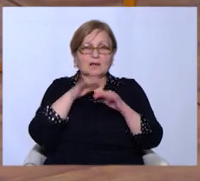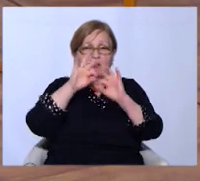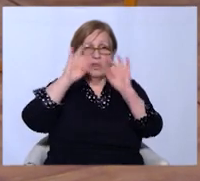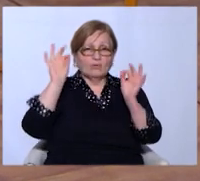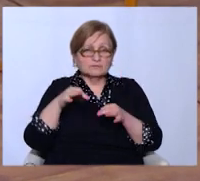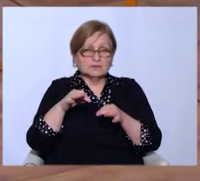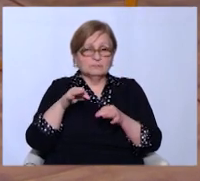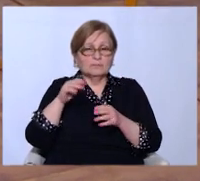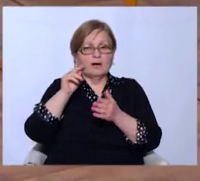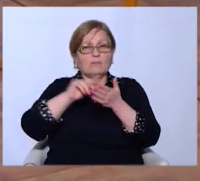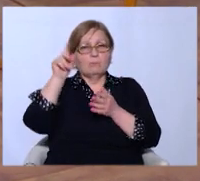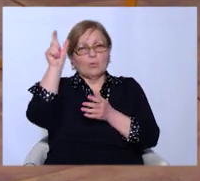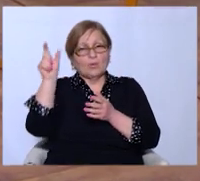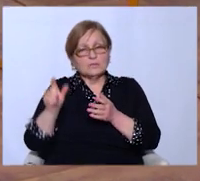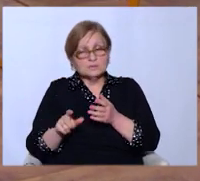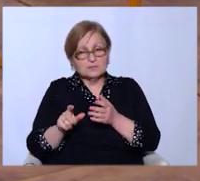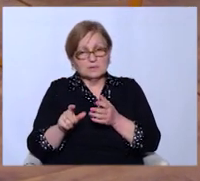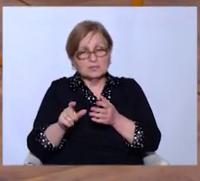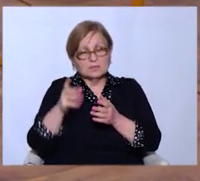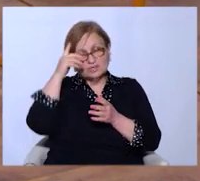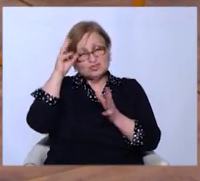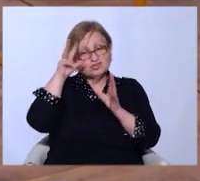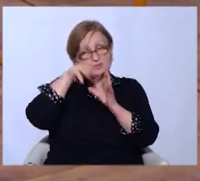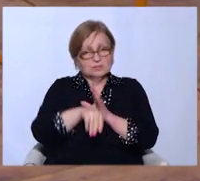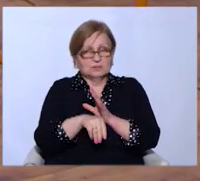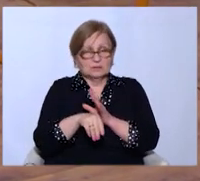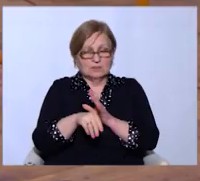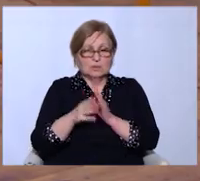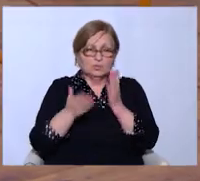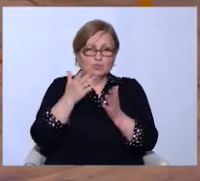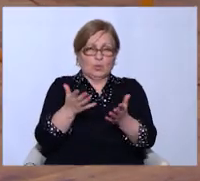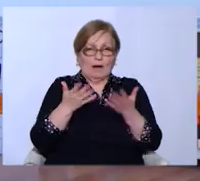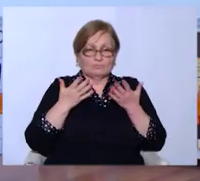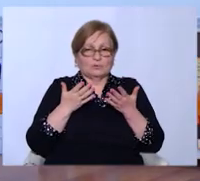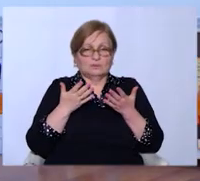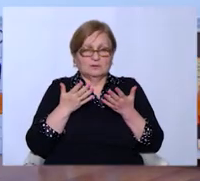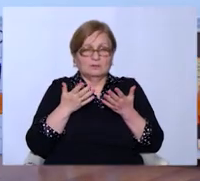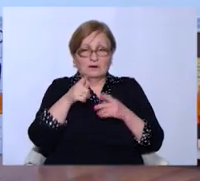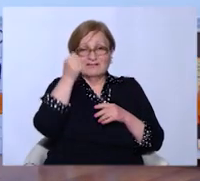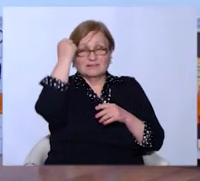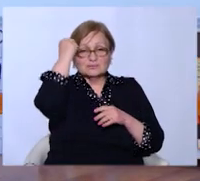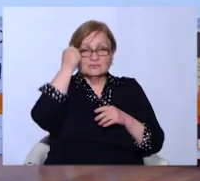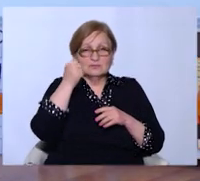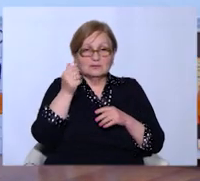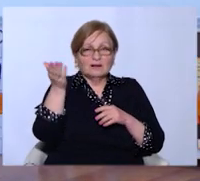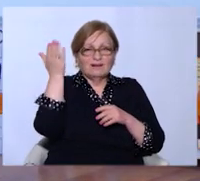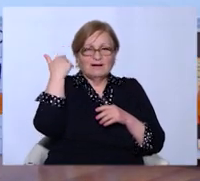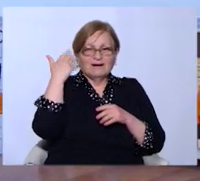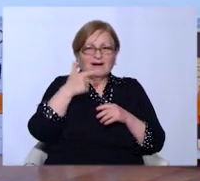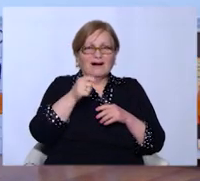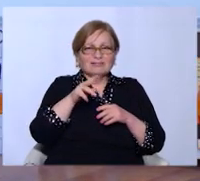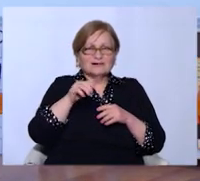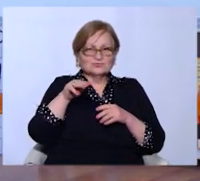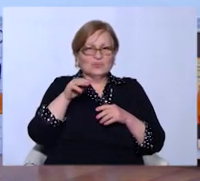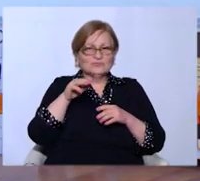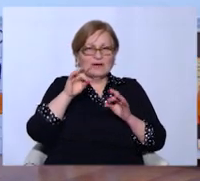პოეზია მდგომარეობს შინაარსში თუ გამოხატვაში? გახსოვთ ადრე გალაქტიონ ტაბიძის